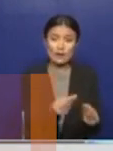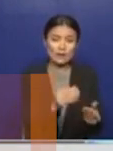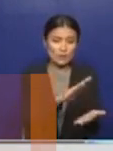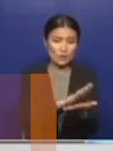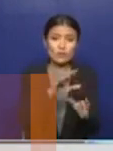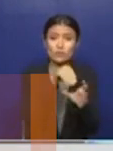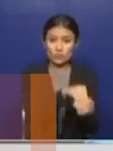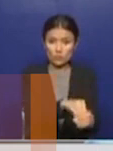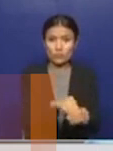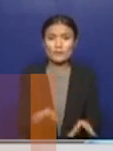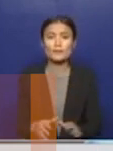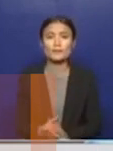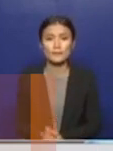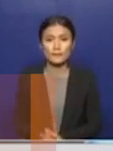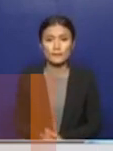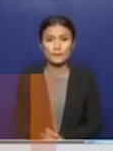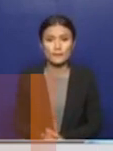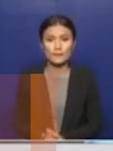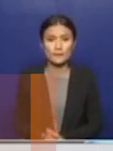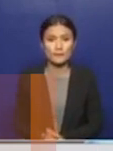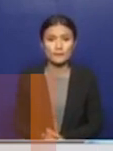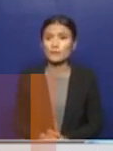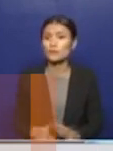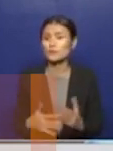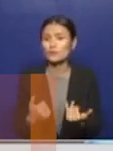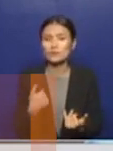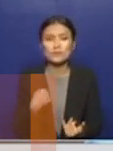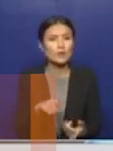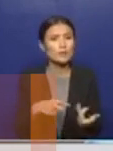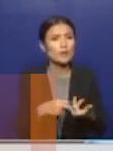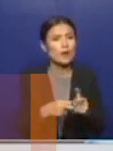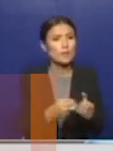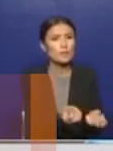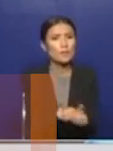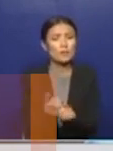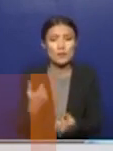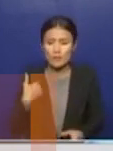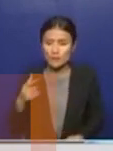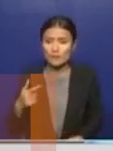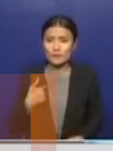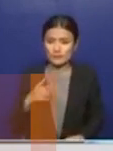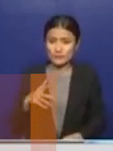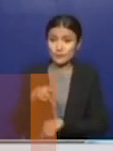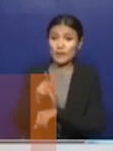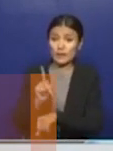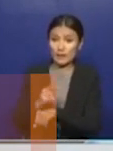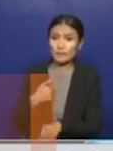นเขากำลังอยู่ในสมรภูมิหรือเปล่าวันที่เขากลับบ้าน ผมเข้าใ